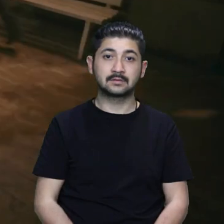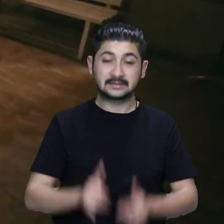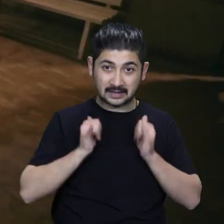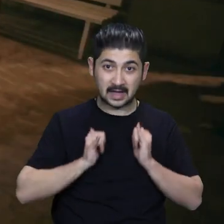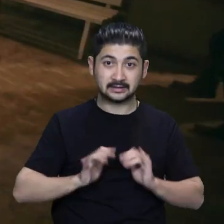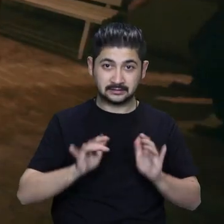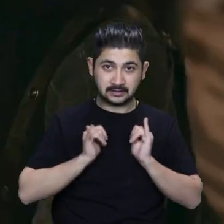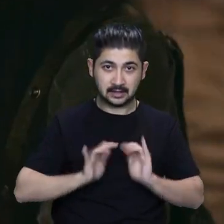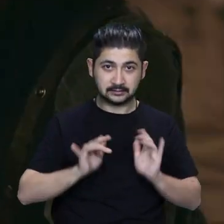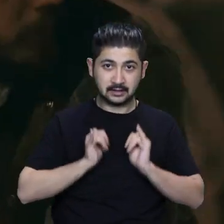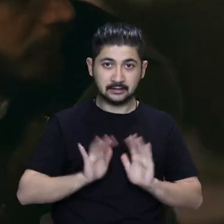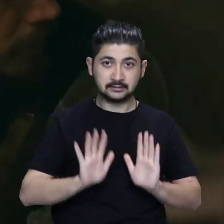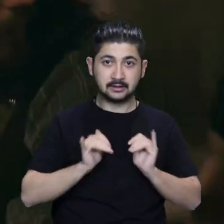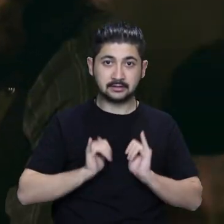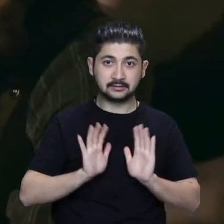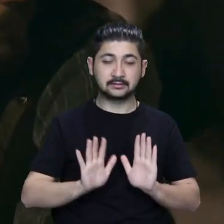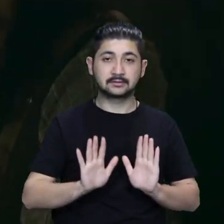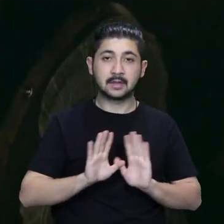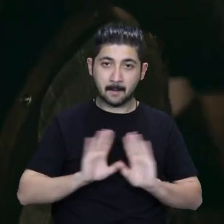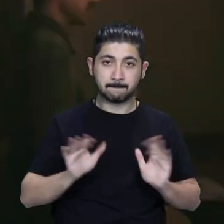Sakin, sakin.